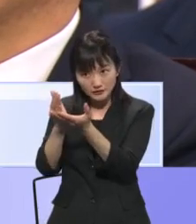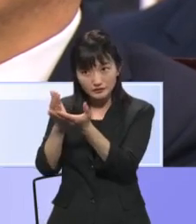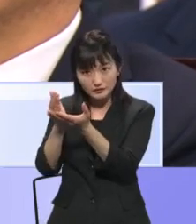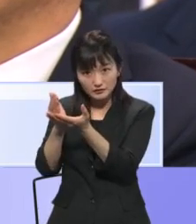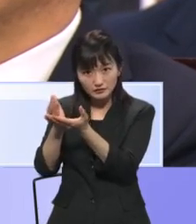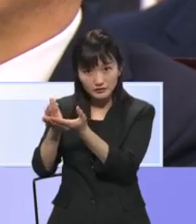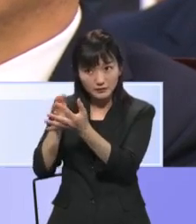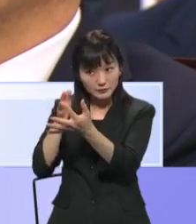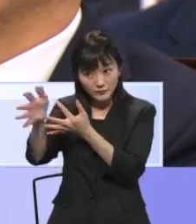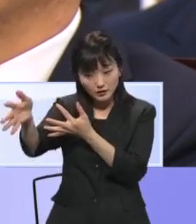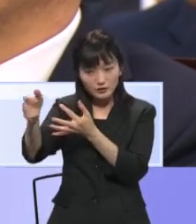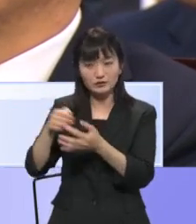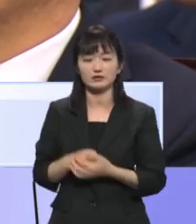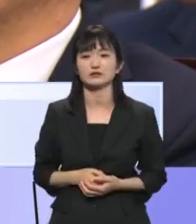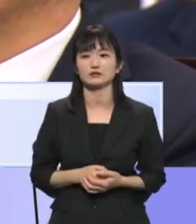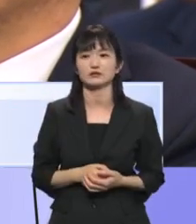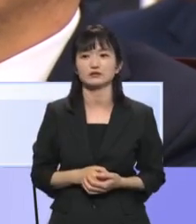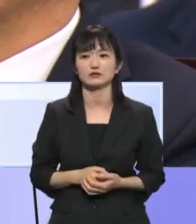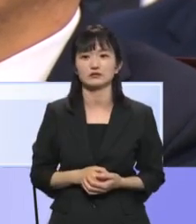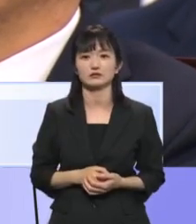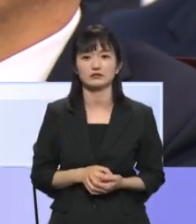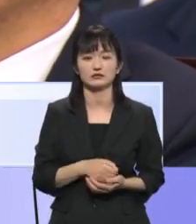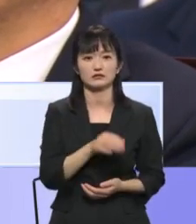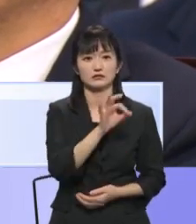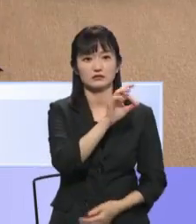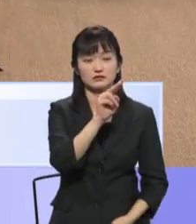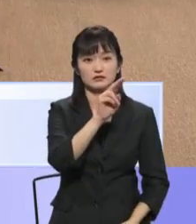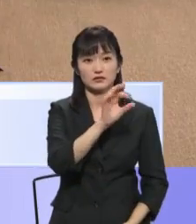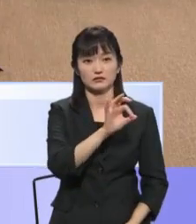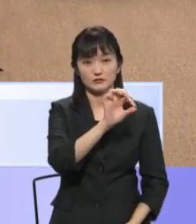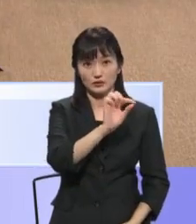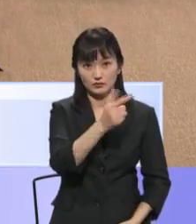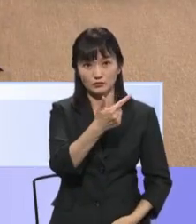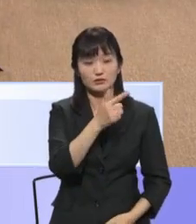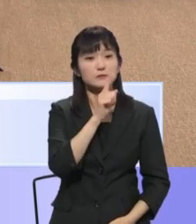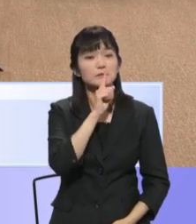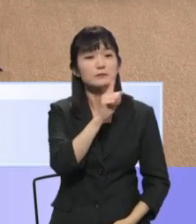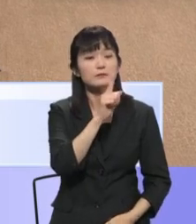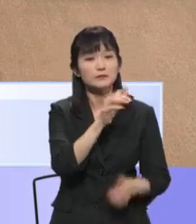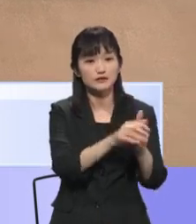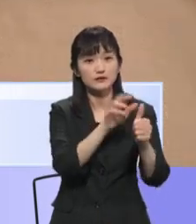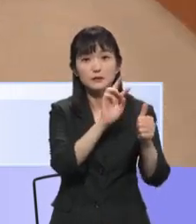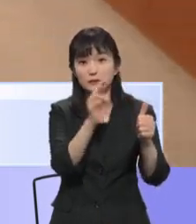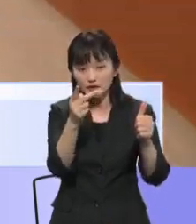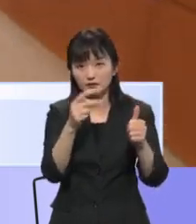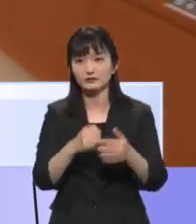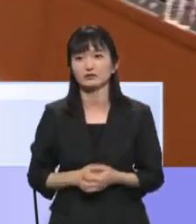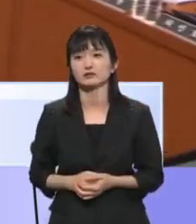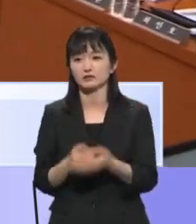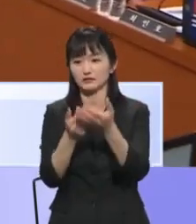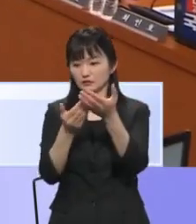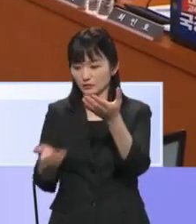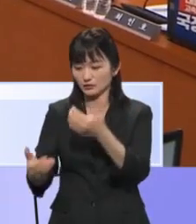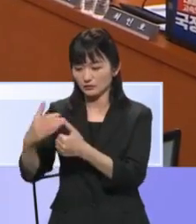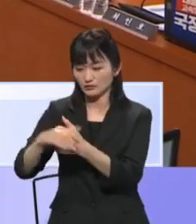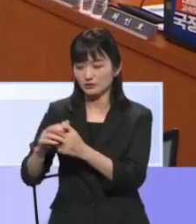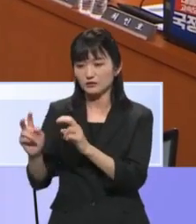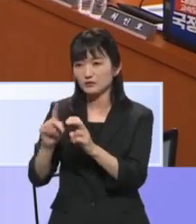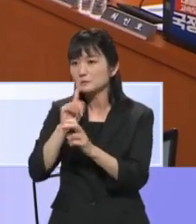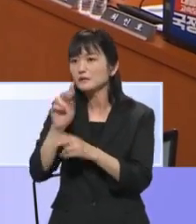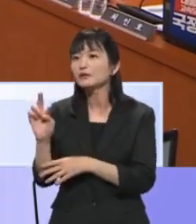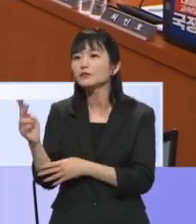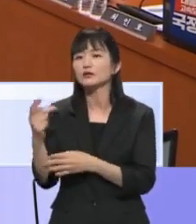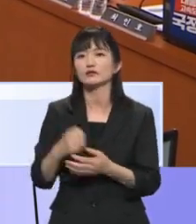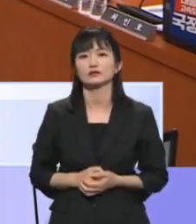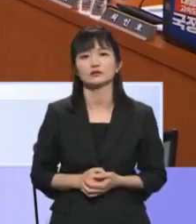바꿨다고 해놓고 왜 영역 검사가 바뀌었다고 말을 바꾸느냐 노선에 55%를 바꾸는이 변경 안에 대해서 왜 예타도 하지 않느냐